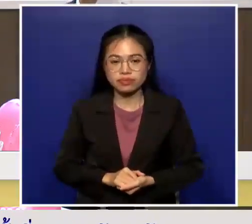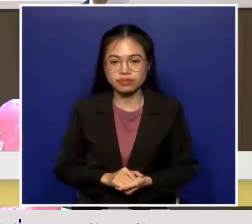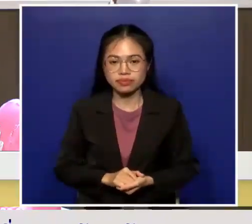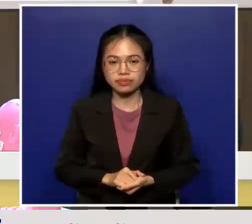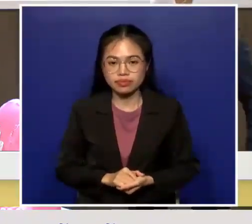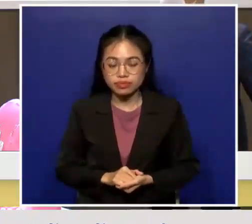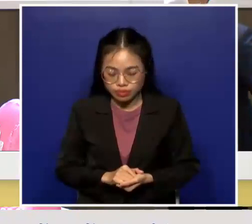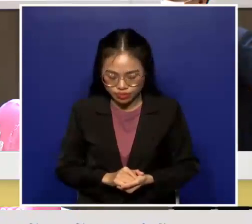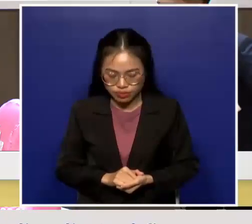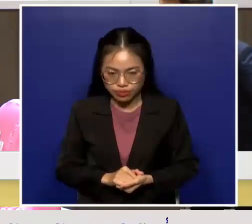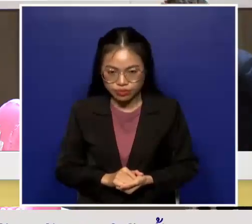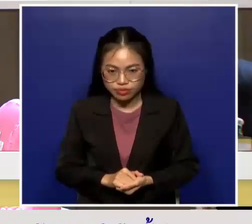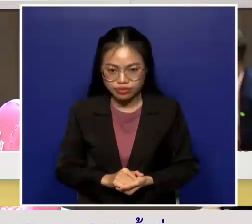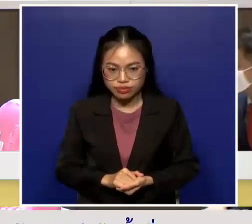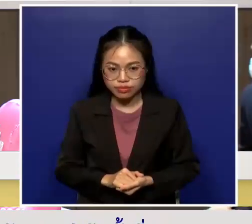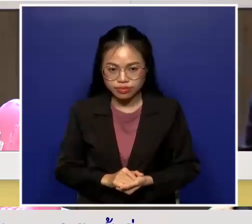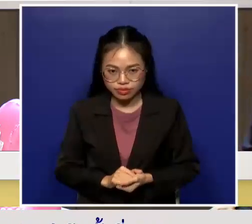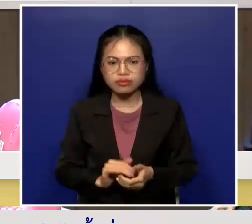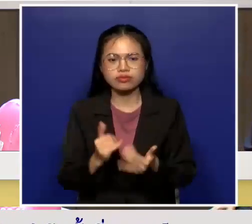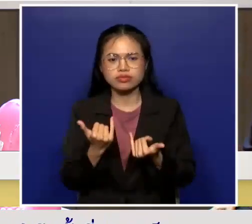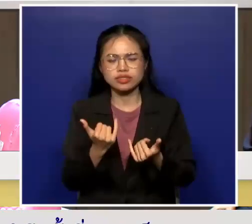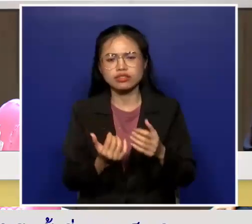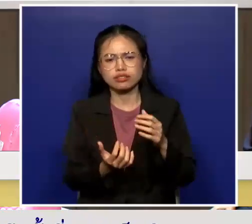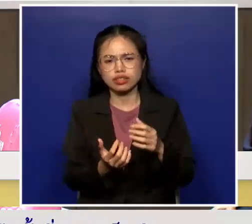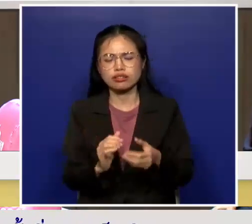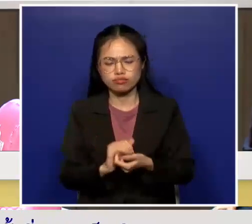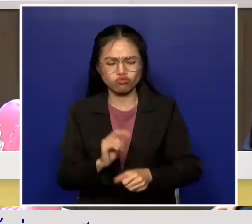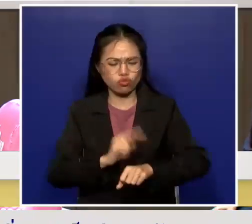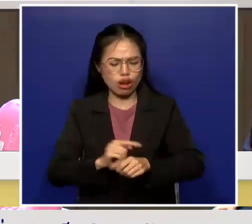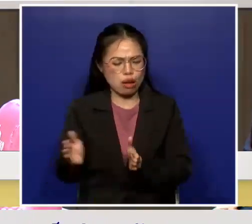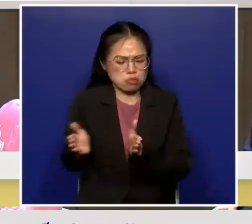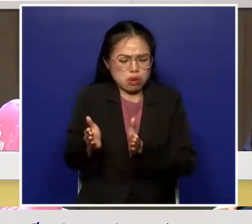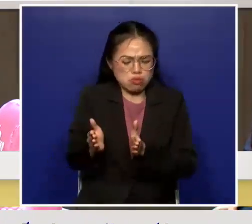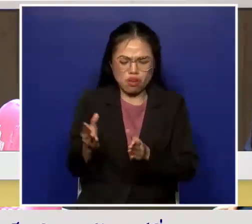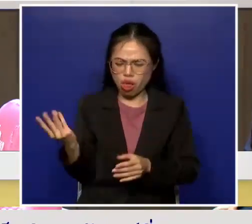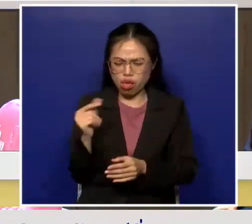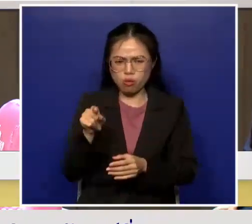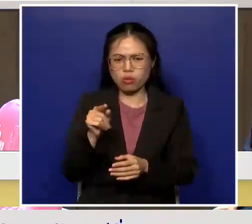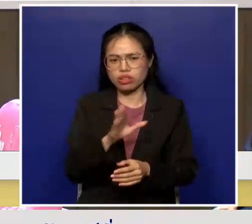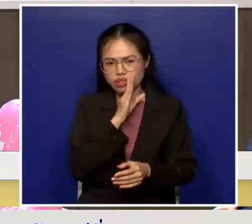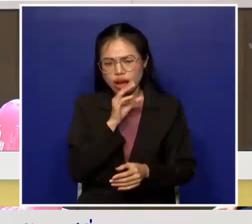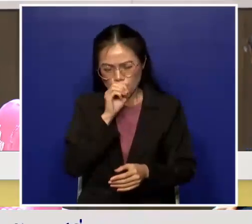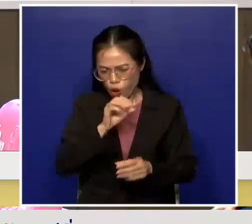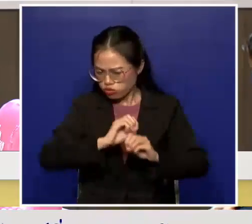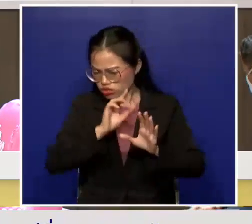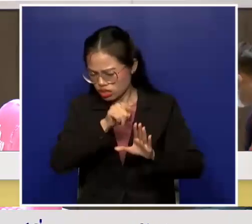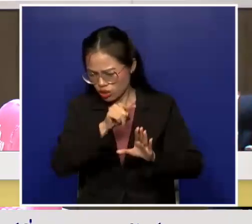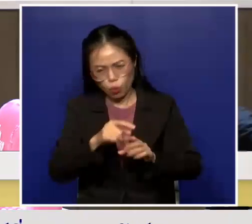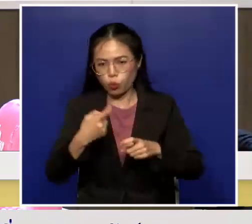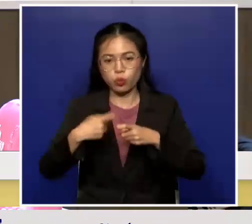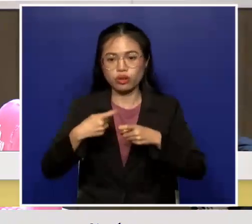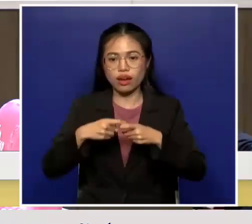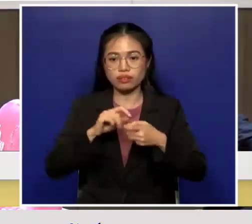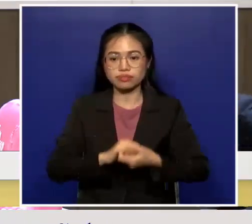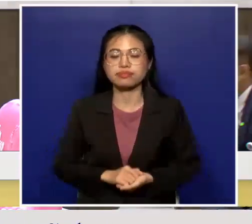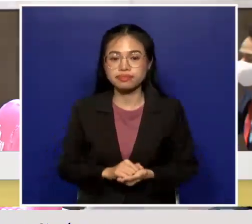เอาละครับผมก็ถูกบังคับนะไปเร็วมากเลยเสียดายนะถ้าขยี้จริงๆอ่ะตายเดี้ยงเลยตายเดี้ยงเลย